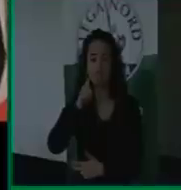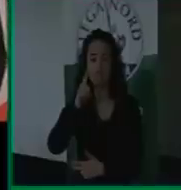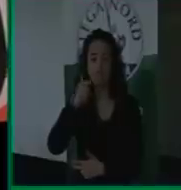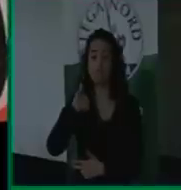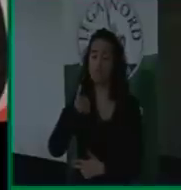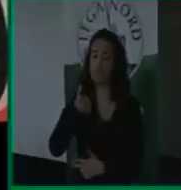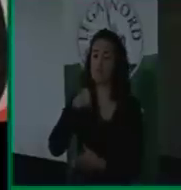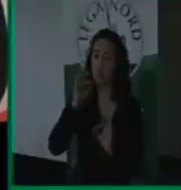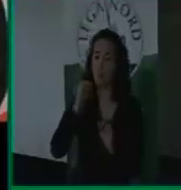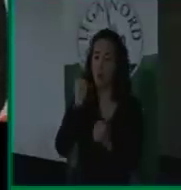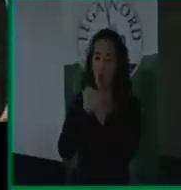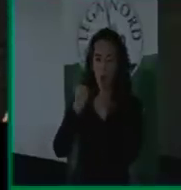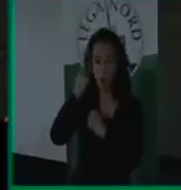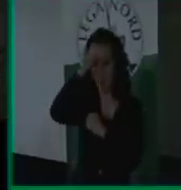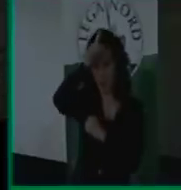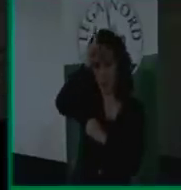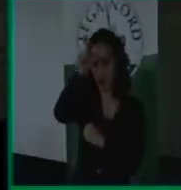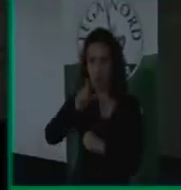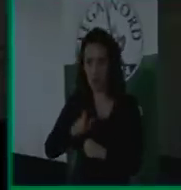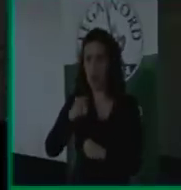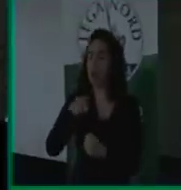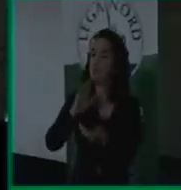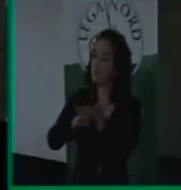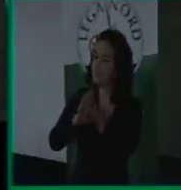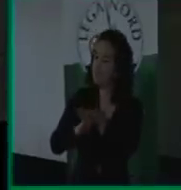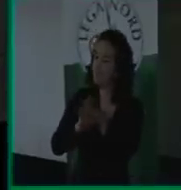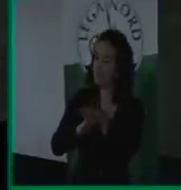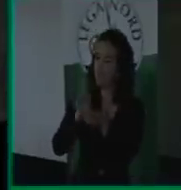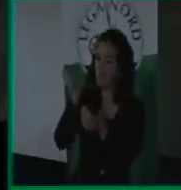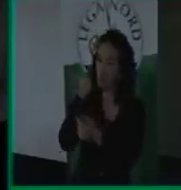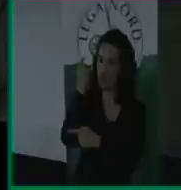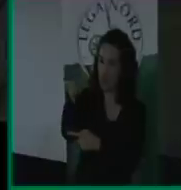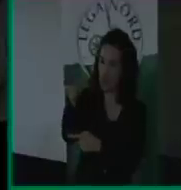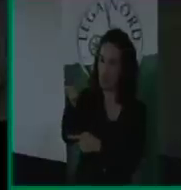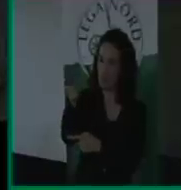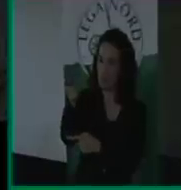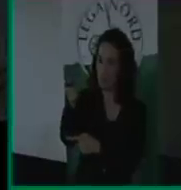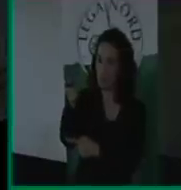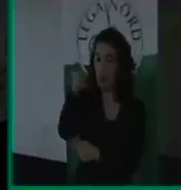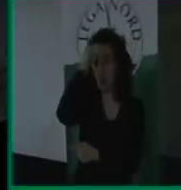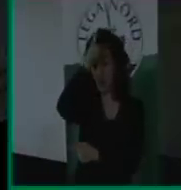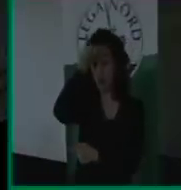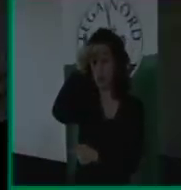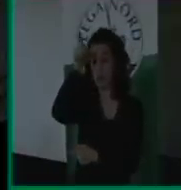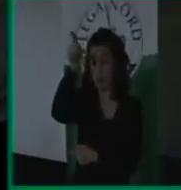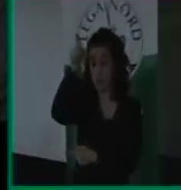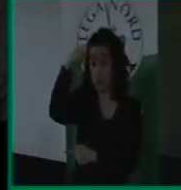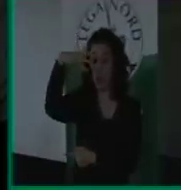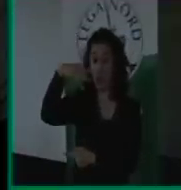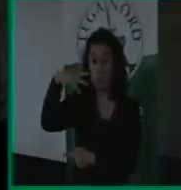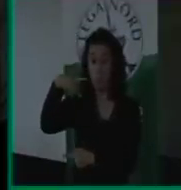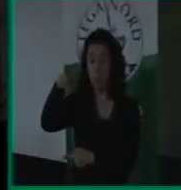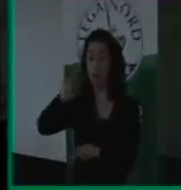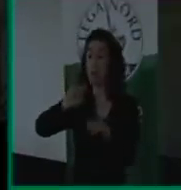congratulazioni e gli auguri per un successo una vittoria che la situa oggettivamente tra